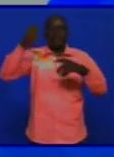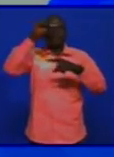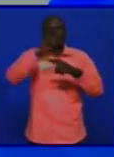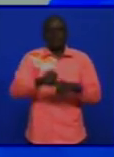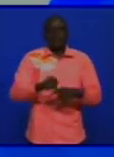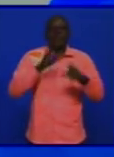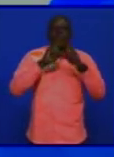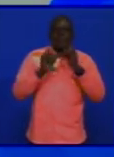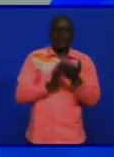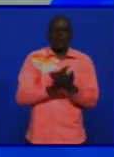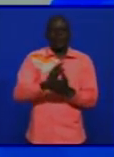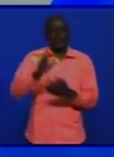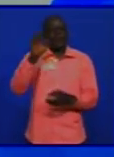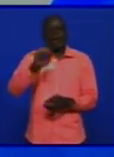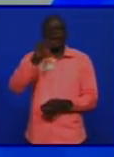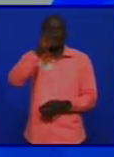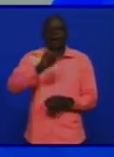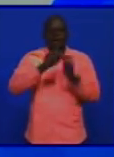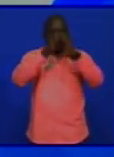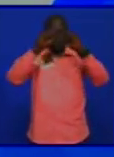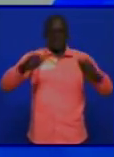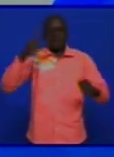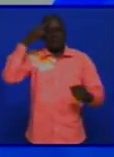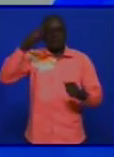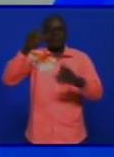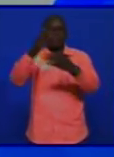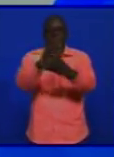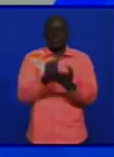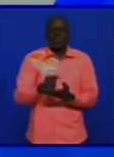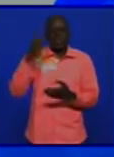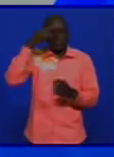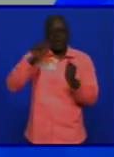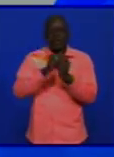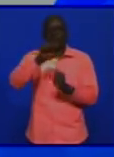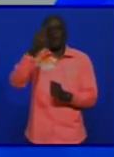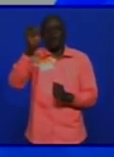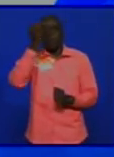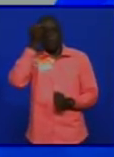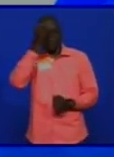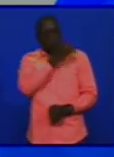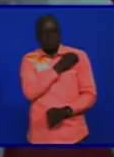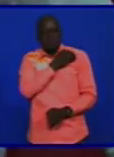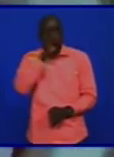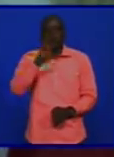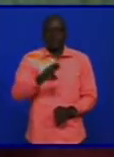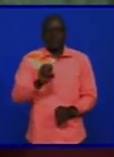Alassane Balassa Kandé et Hicham Nagui. La synthèse de l'audience avec Moussa Ouédraogo et Nathalie Savadougou.